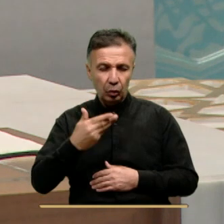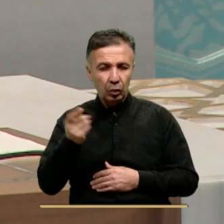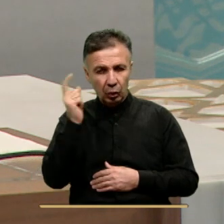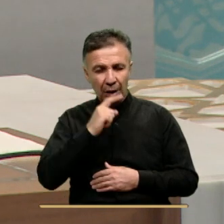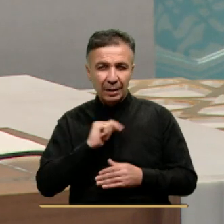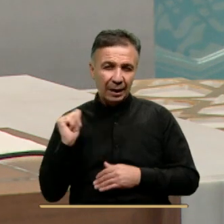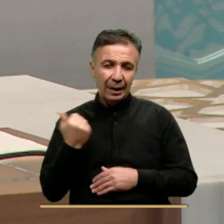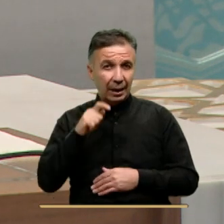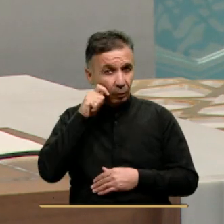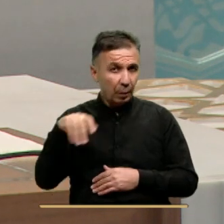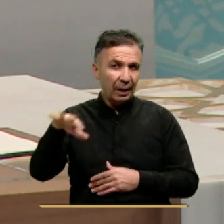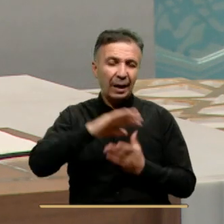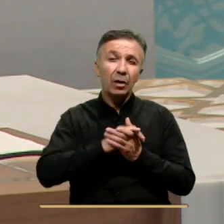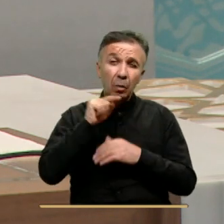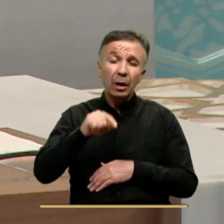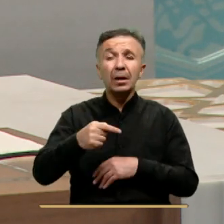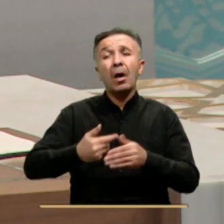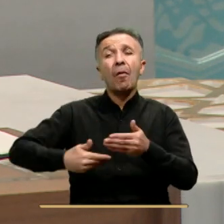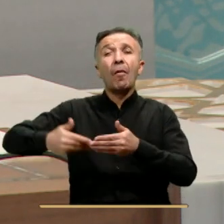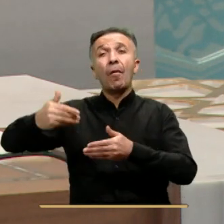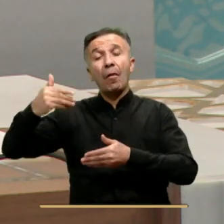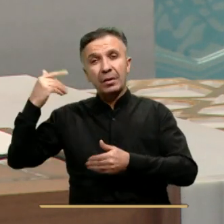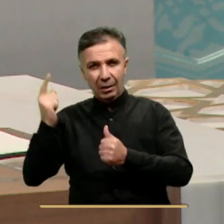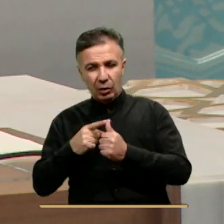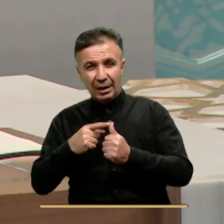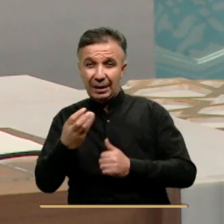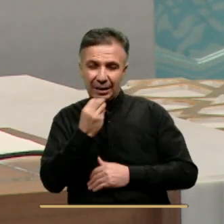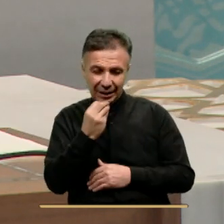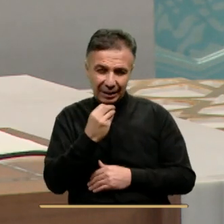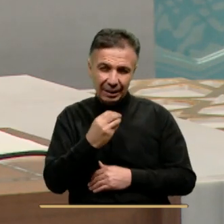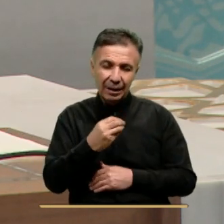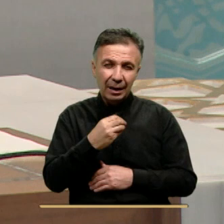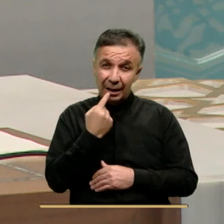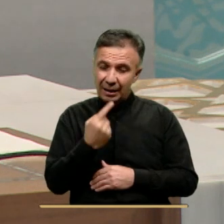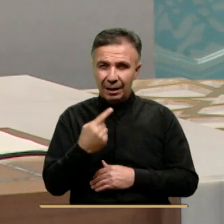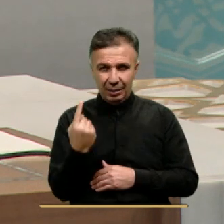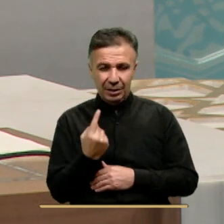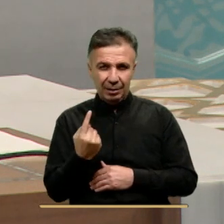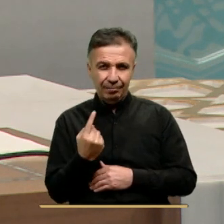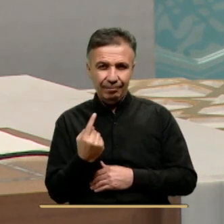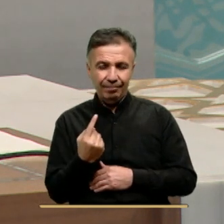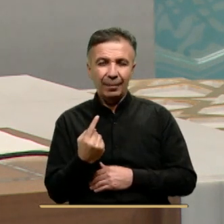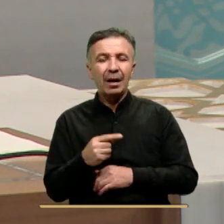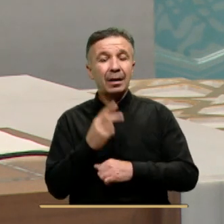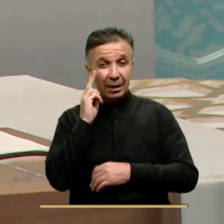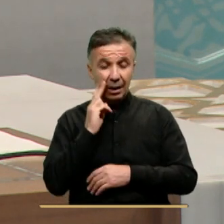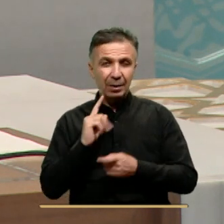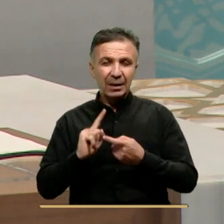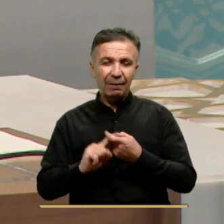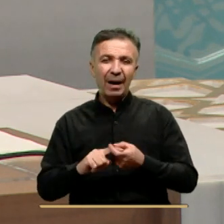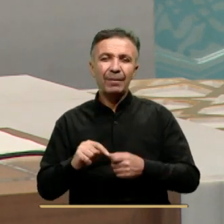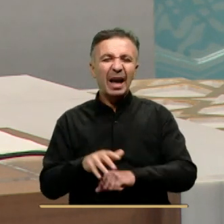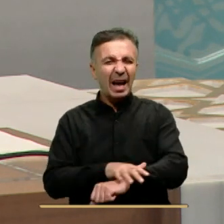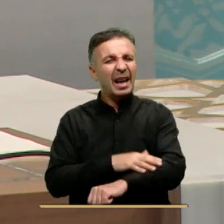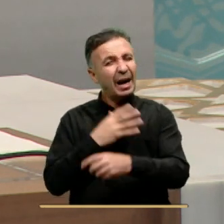Değerli Müminler burada Öncelikle rızık dediğimiz şeyin temiz ve Helal olan